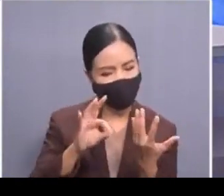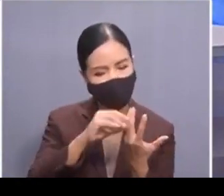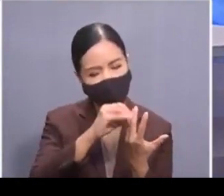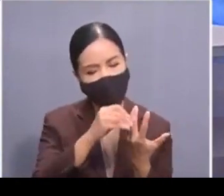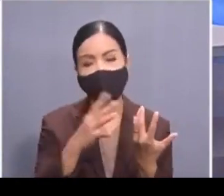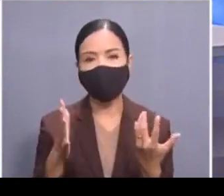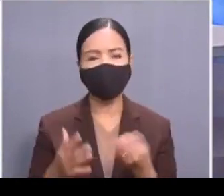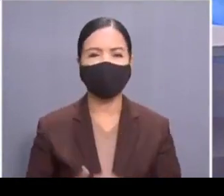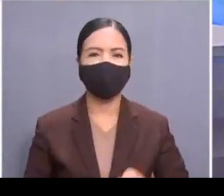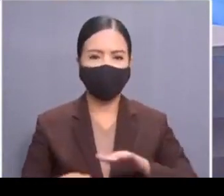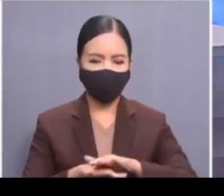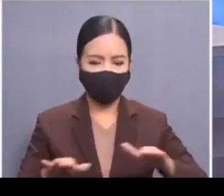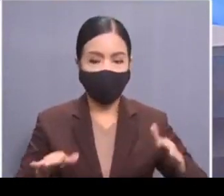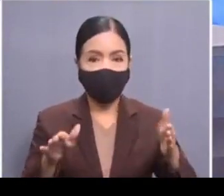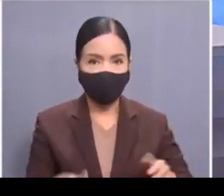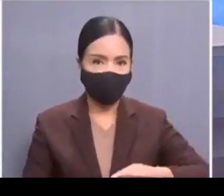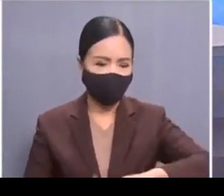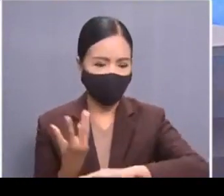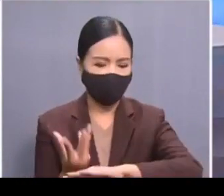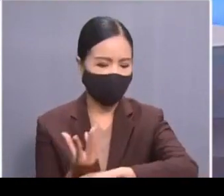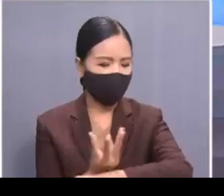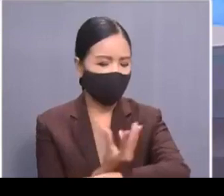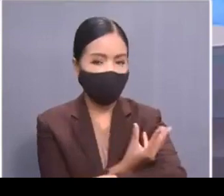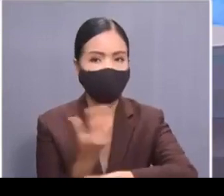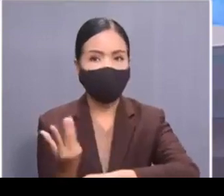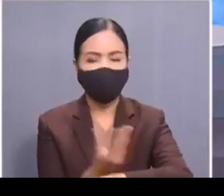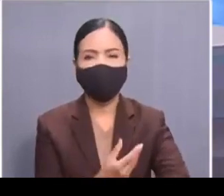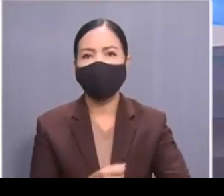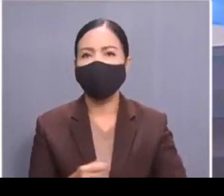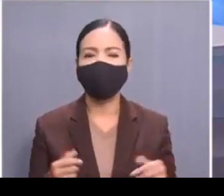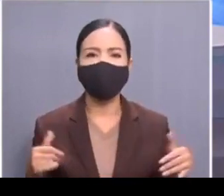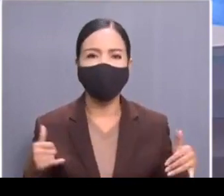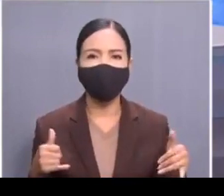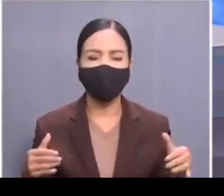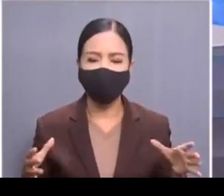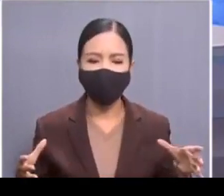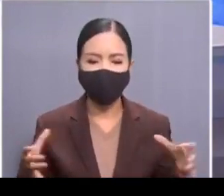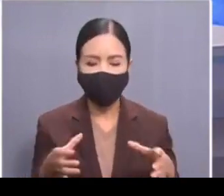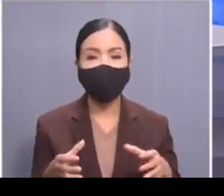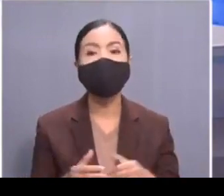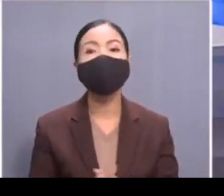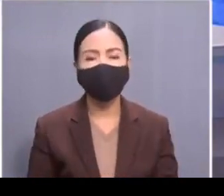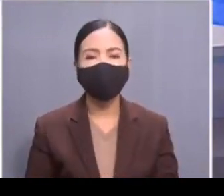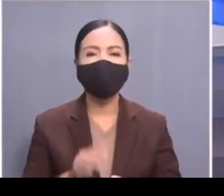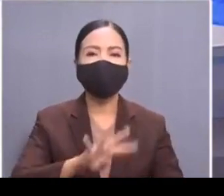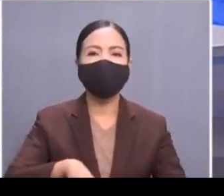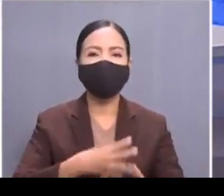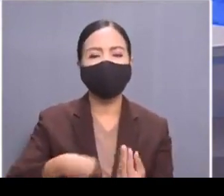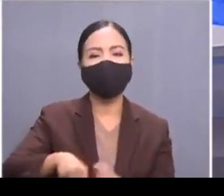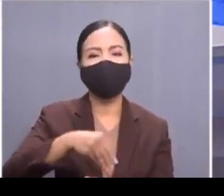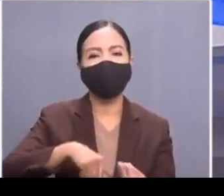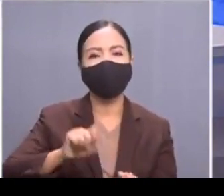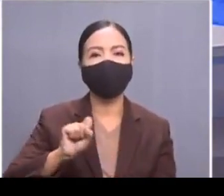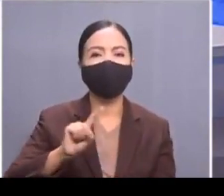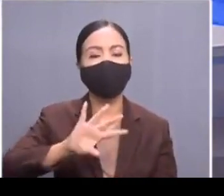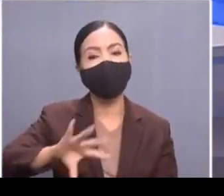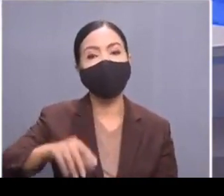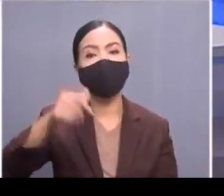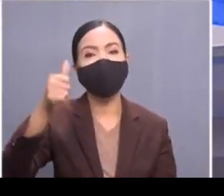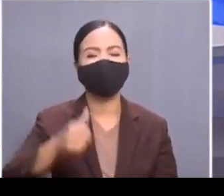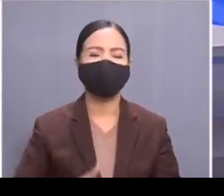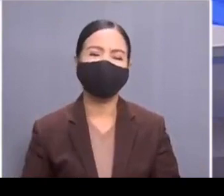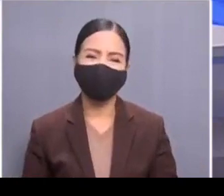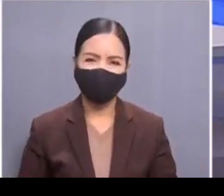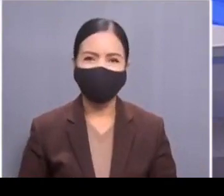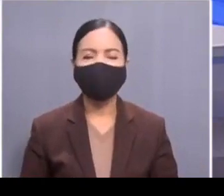นดินและที่สำคัญเขาก็รวมตัวกันเป็นแปลงใหญ่เลยจะได้รับงบประมาณจากแผนฟื้นฟูเศรษฐกิจและสังคมที่ได้รับผลกระท